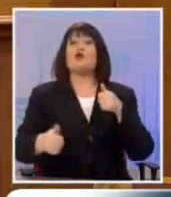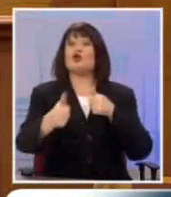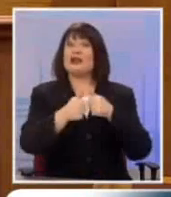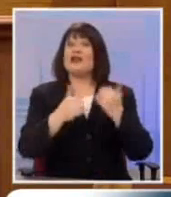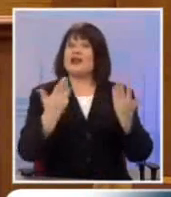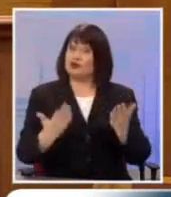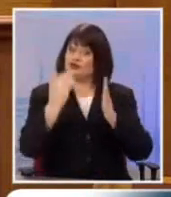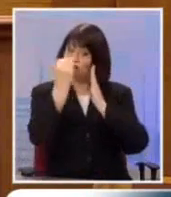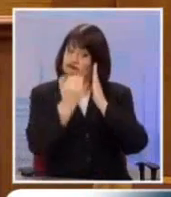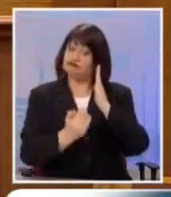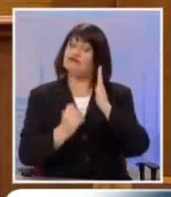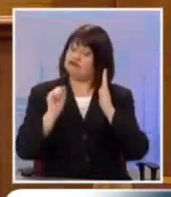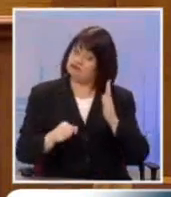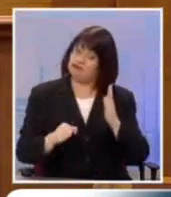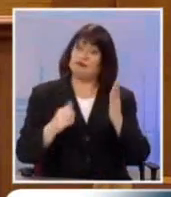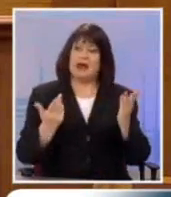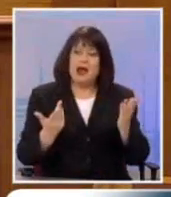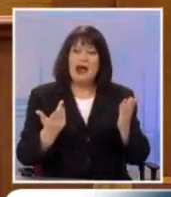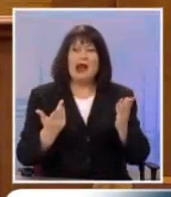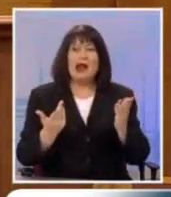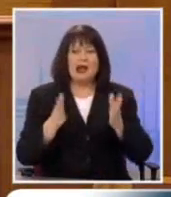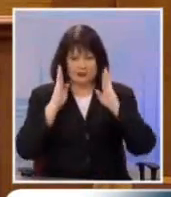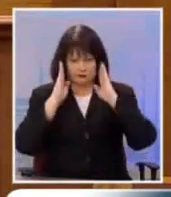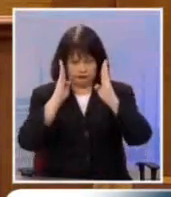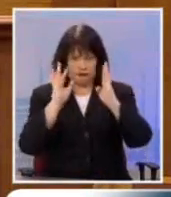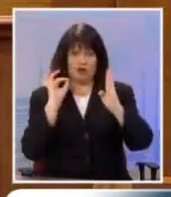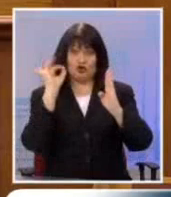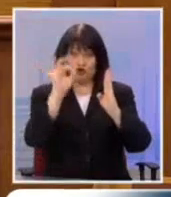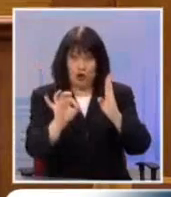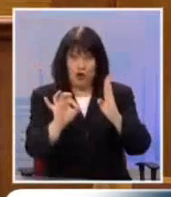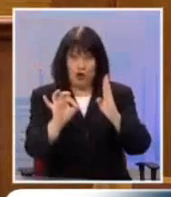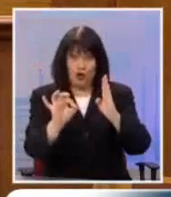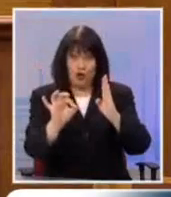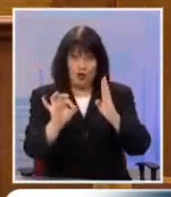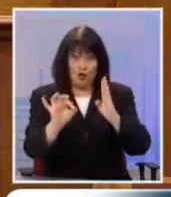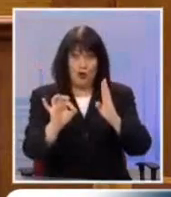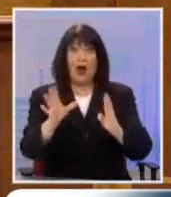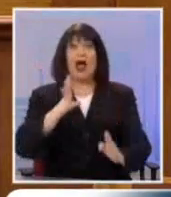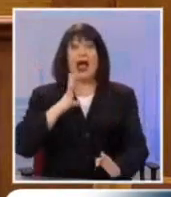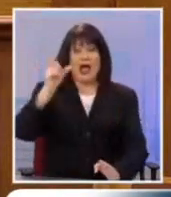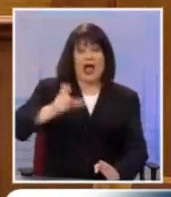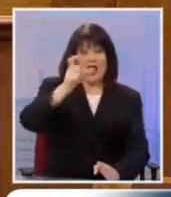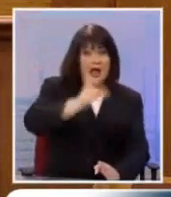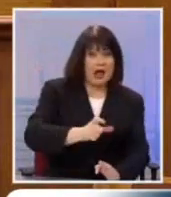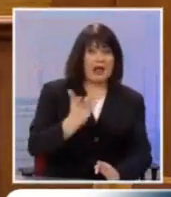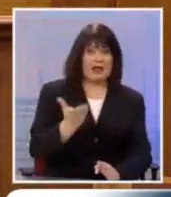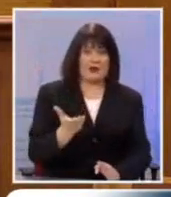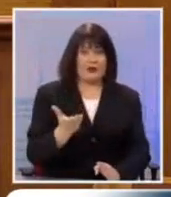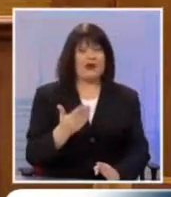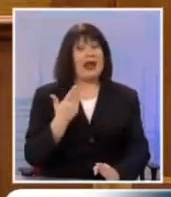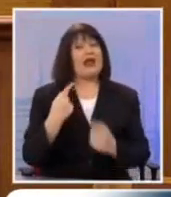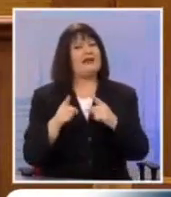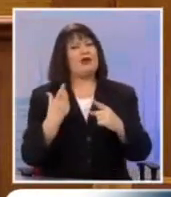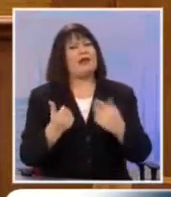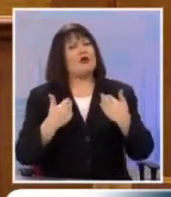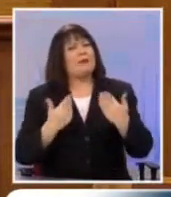με ιεραρχήσεις, ναι, αλλά με μια πηξίδα που είναι όσο ταξική ήταν και η δικιά σας πηξίδα, αλλά με μια